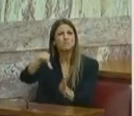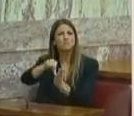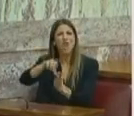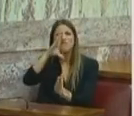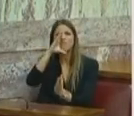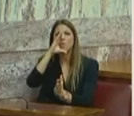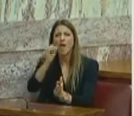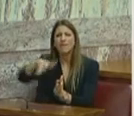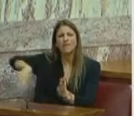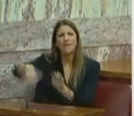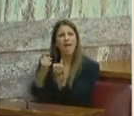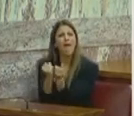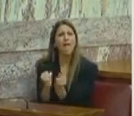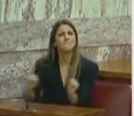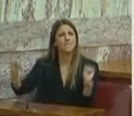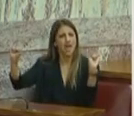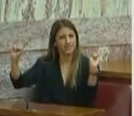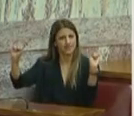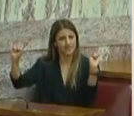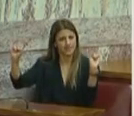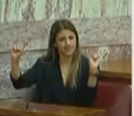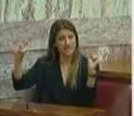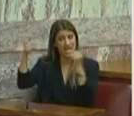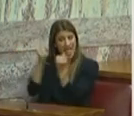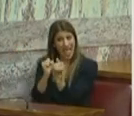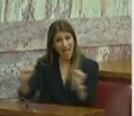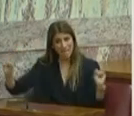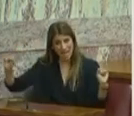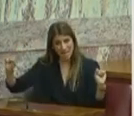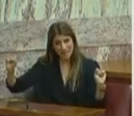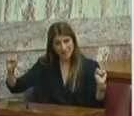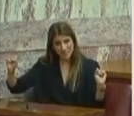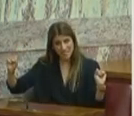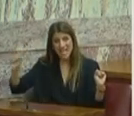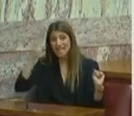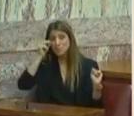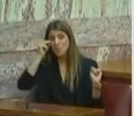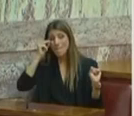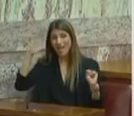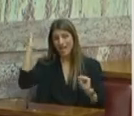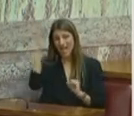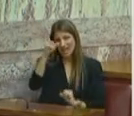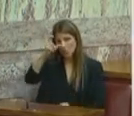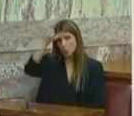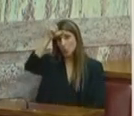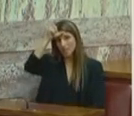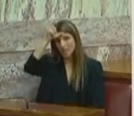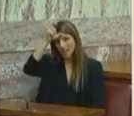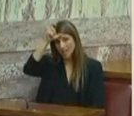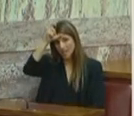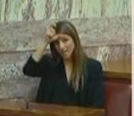επανάσταση, όπως έχει γράψει ο Ίωνας Δραγούμης. Είναι όχημα λυτρωτισμού, αλλά επειδή είστε μπολσεβίκοι τακτικιστές,